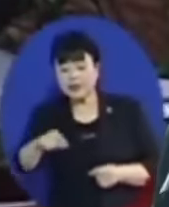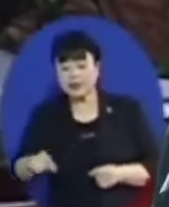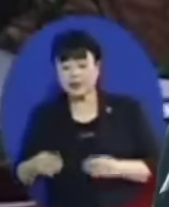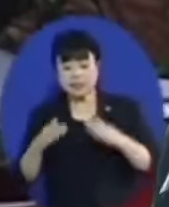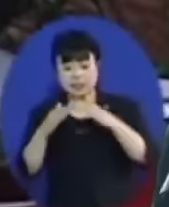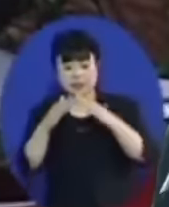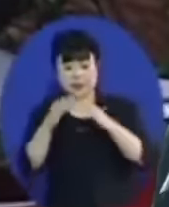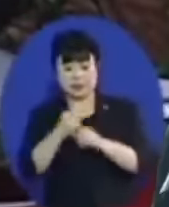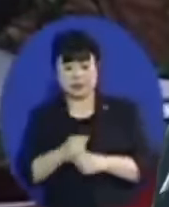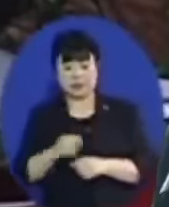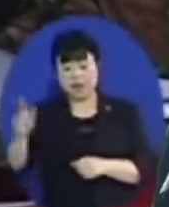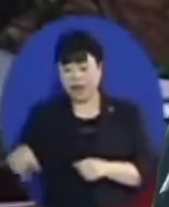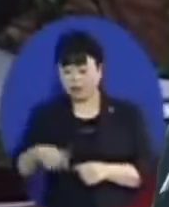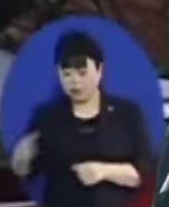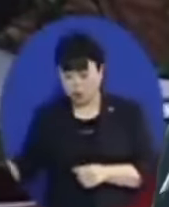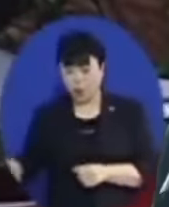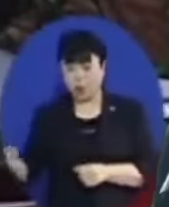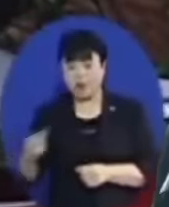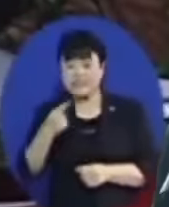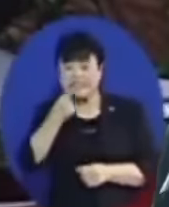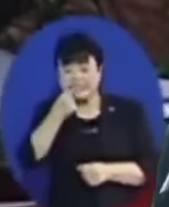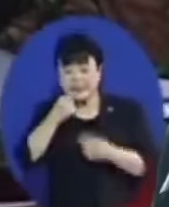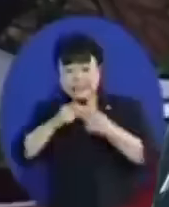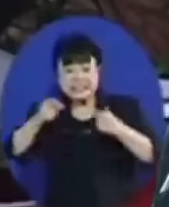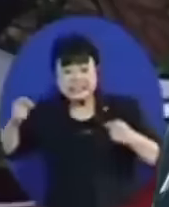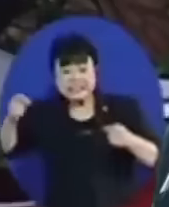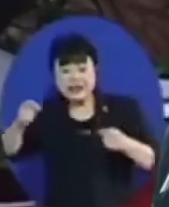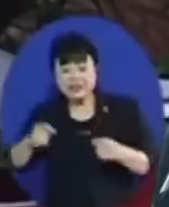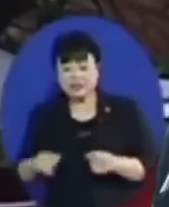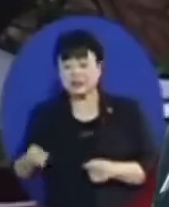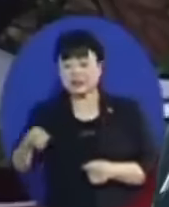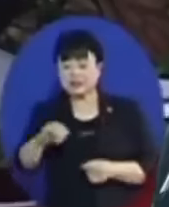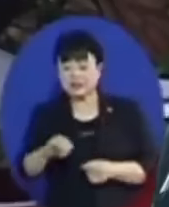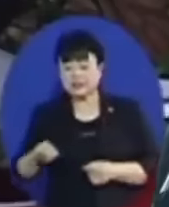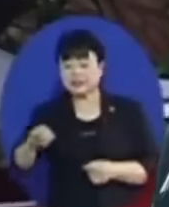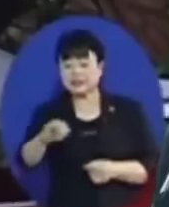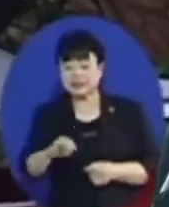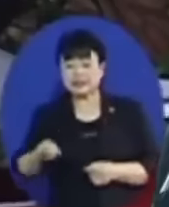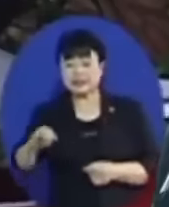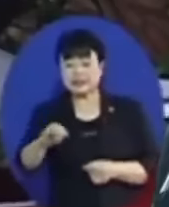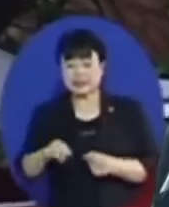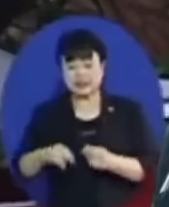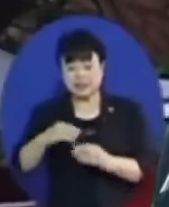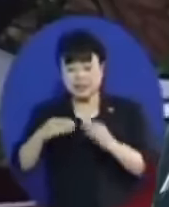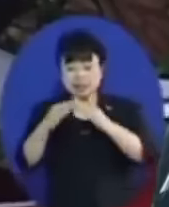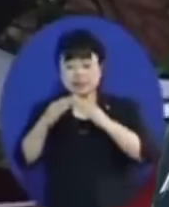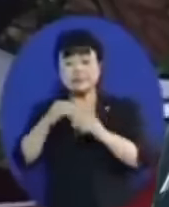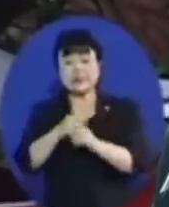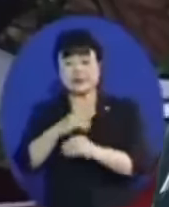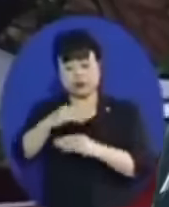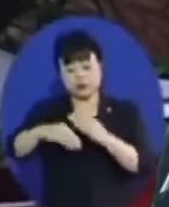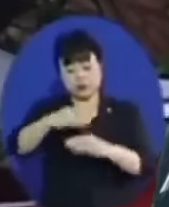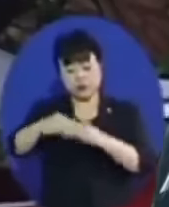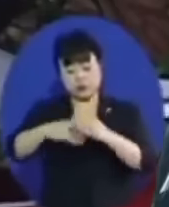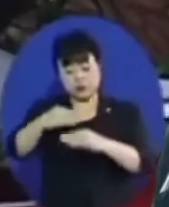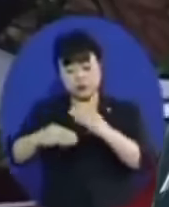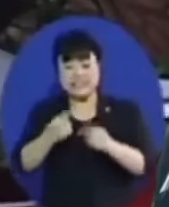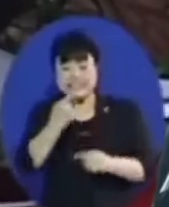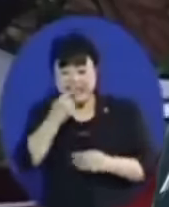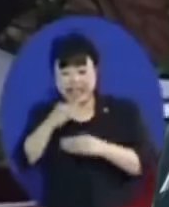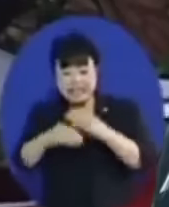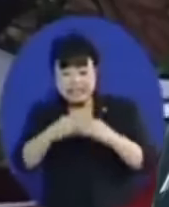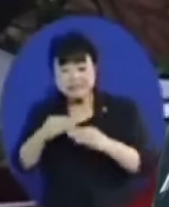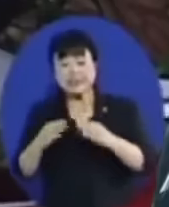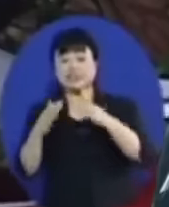짓습니까? 그러나 하루 종일 그 입에서 실을 내어서 자기에서 호치를 짓습니다. 나중에는 동글동글하고 하얀 호치